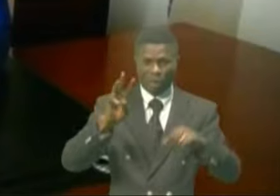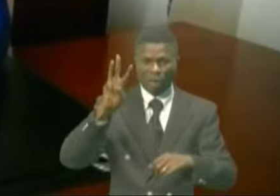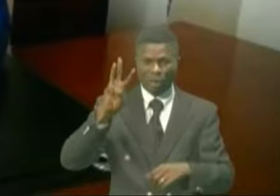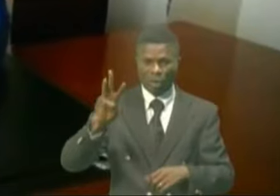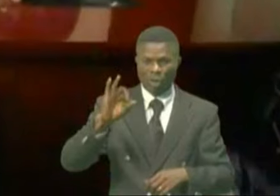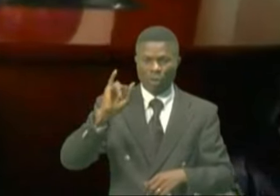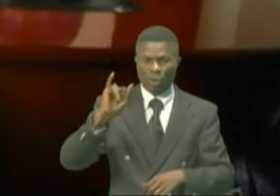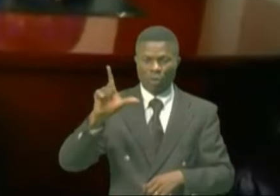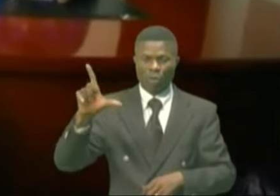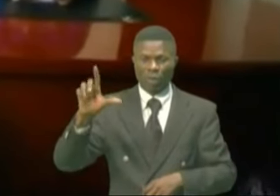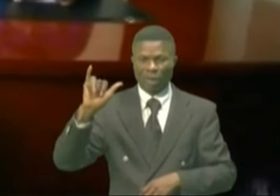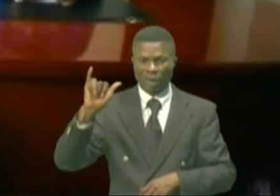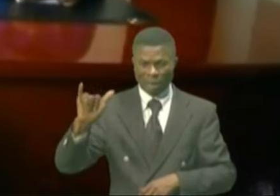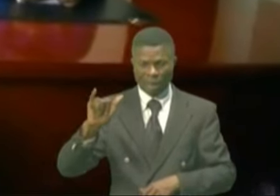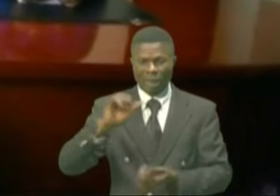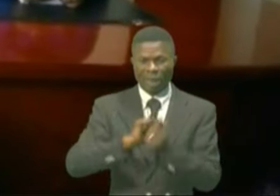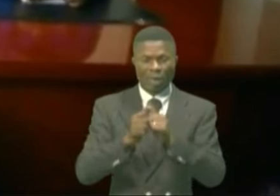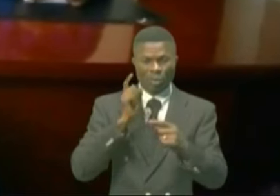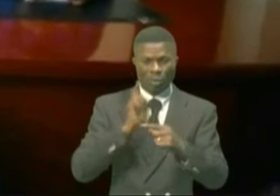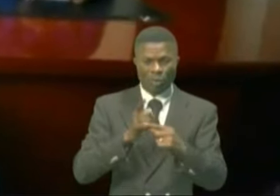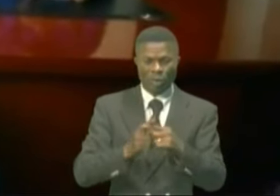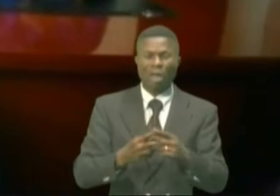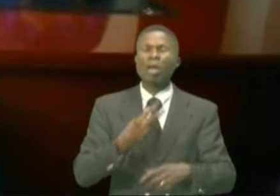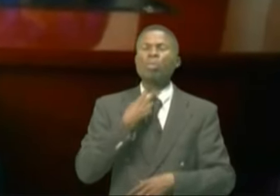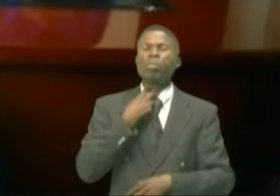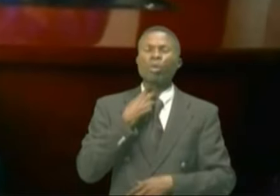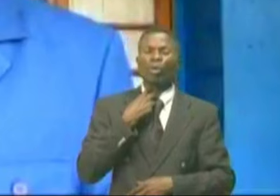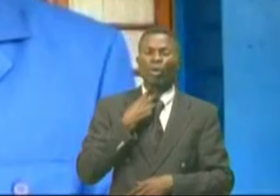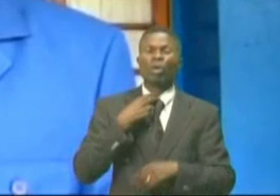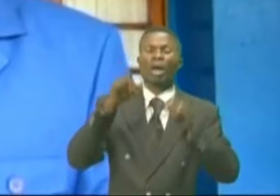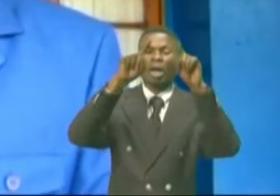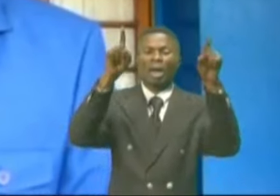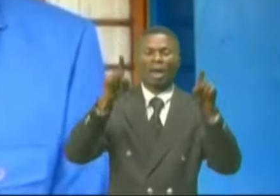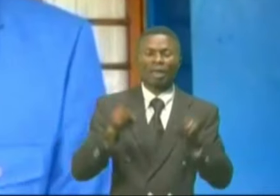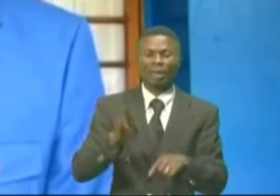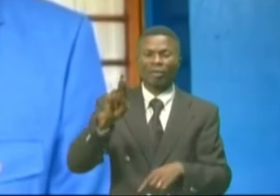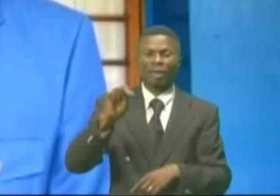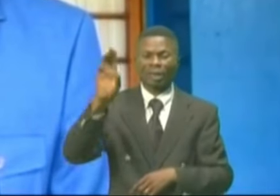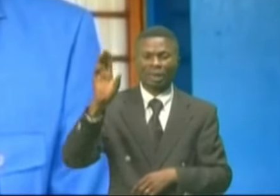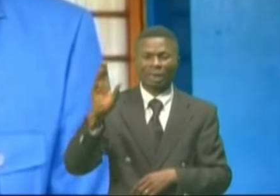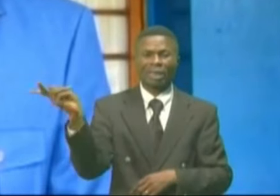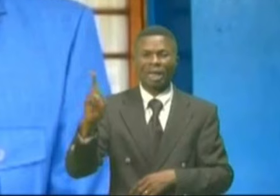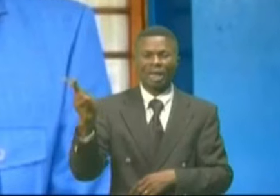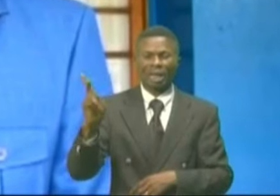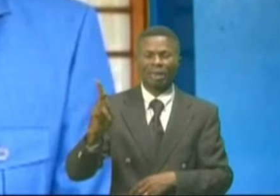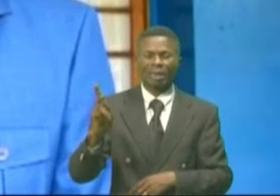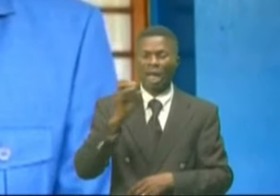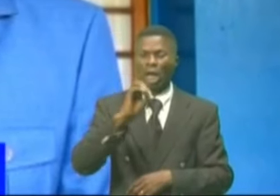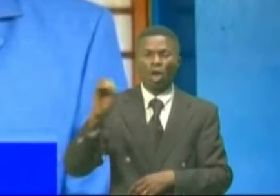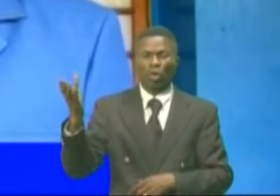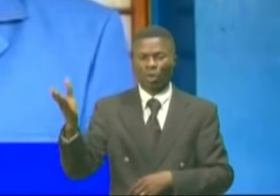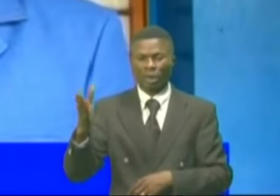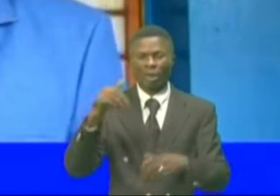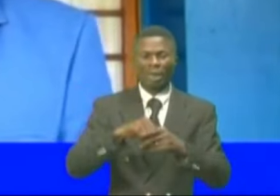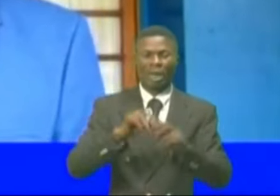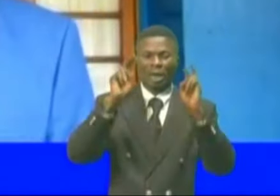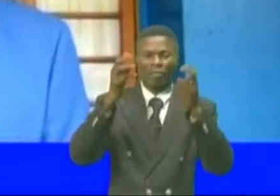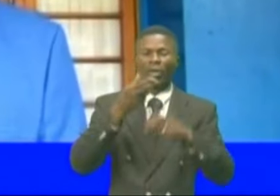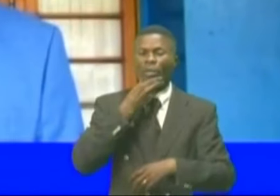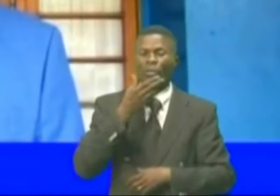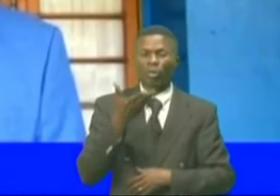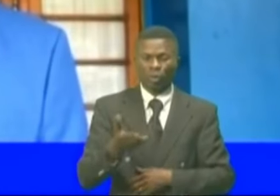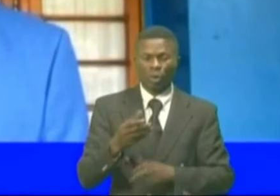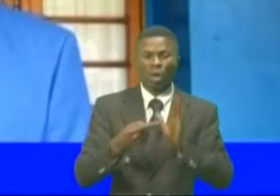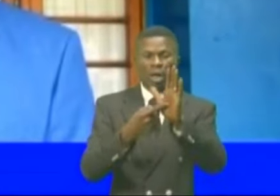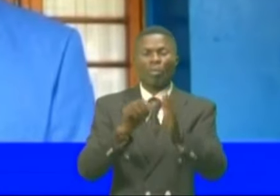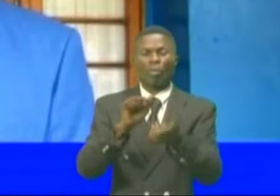les difficultés auxquelles fait face la chaîne officielle au Kassai Oriental. C'était d'abord une occasion pour nous de présenter nos félicitations à la